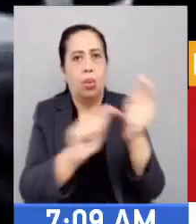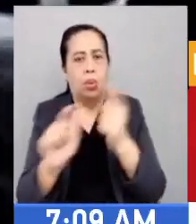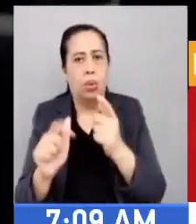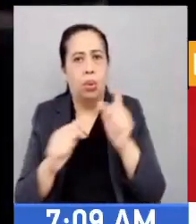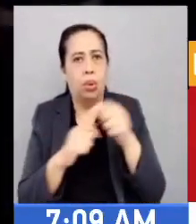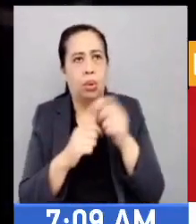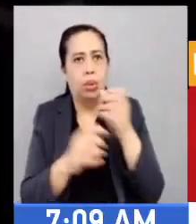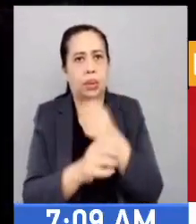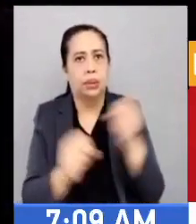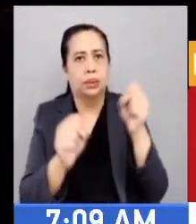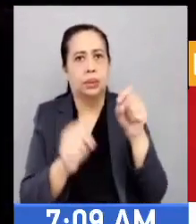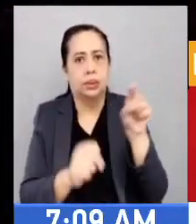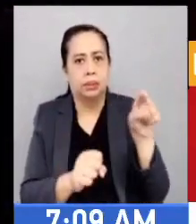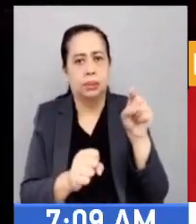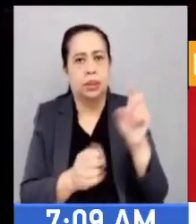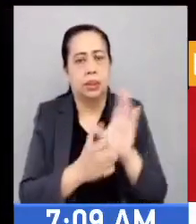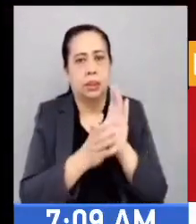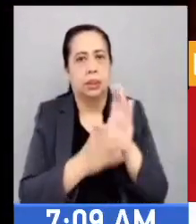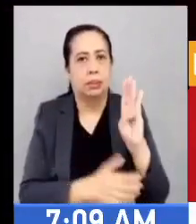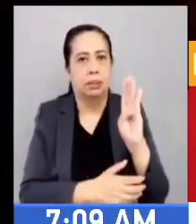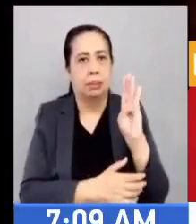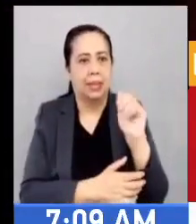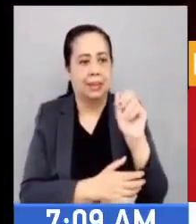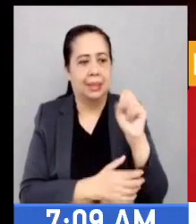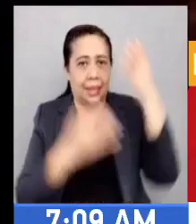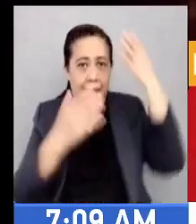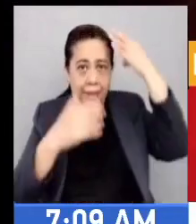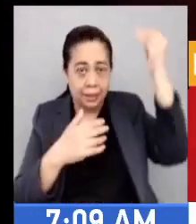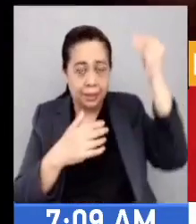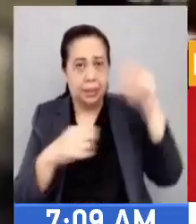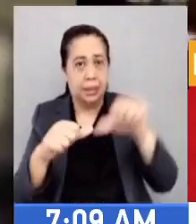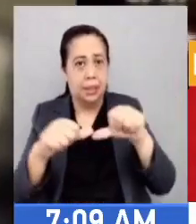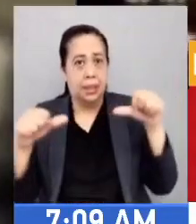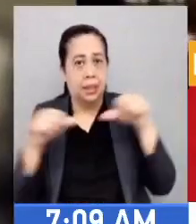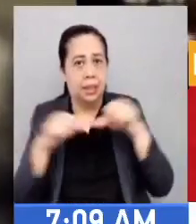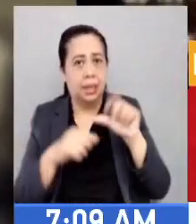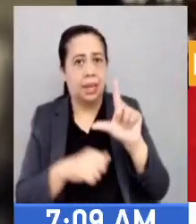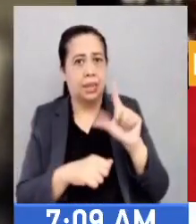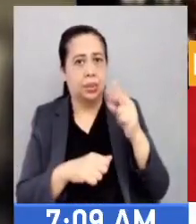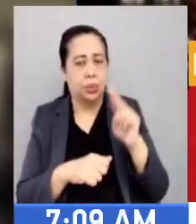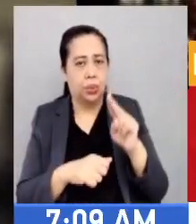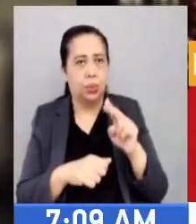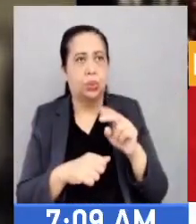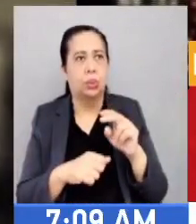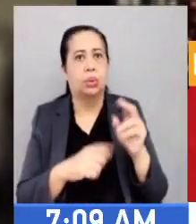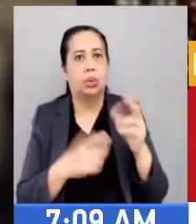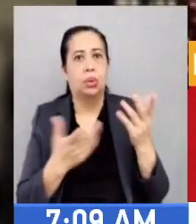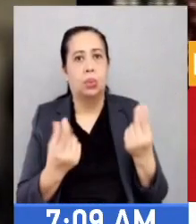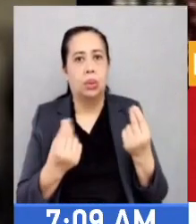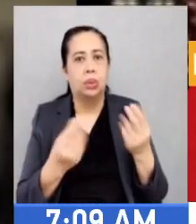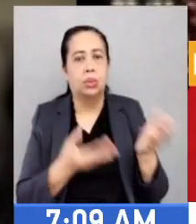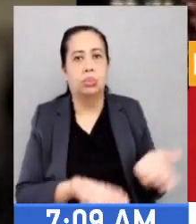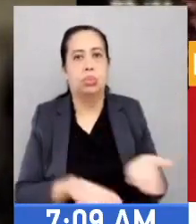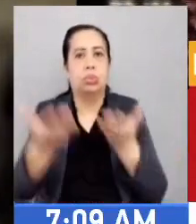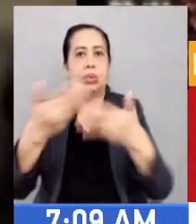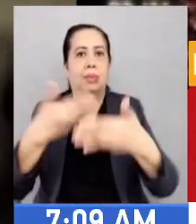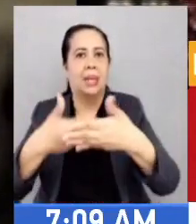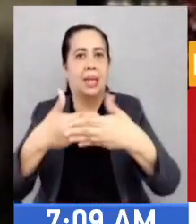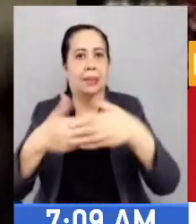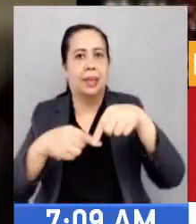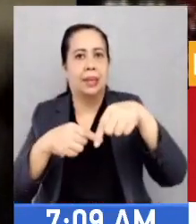ng Basilan, lalo-lalo na sa area ng LGU po, ng Hadji Muhtamad, is nasa area na po ng Zamboanga